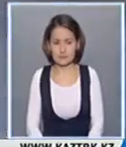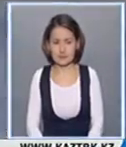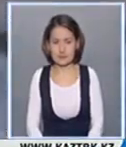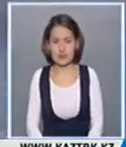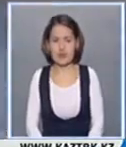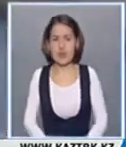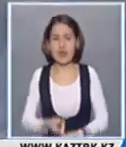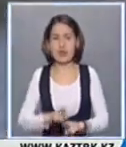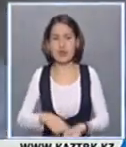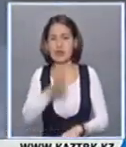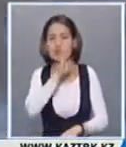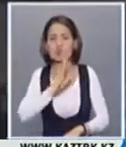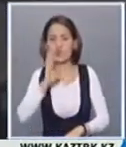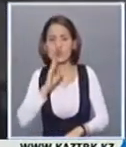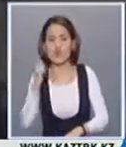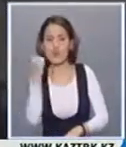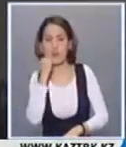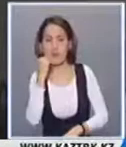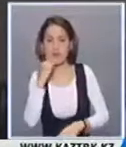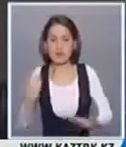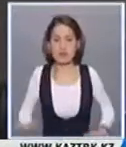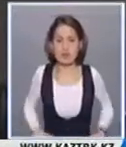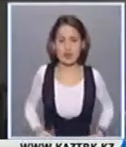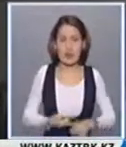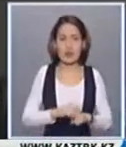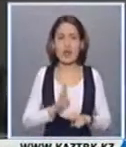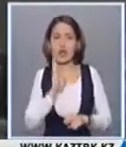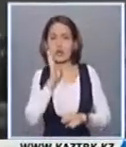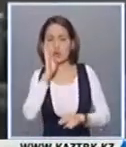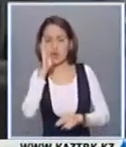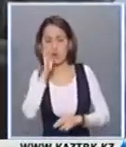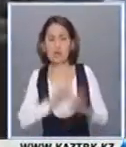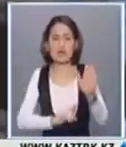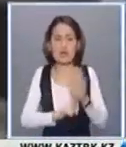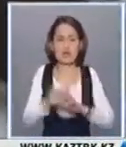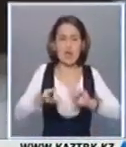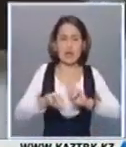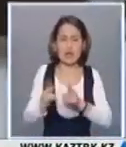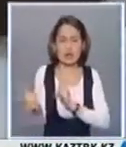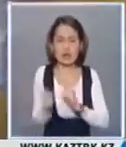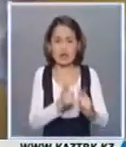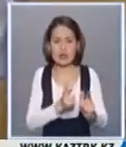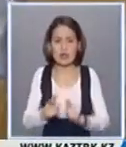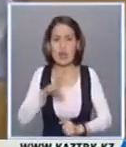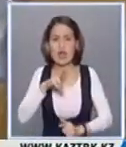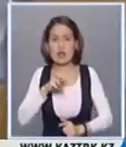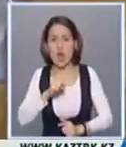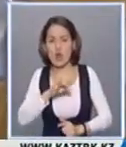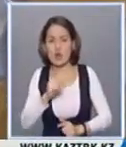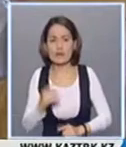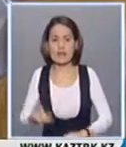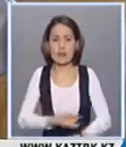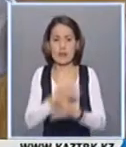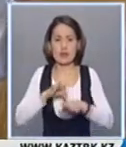Оразгүл Ескендірқызы мәскеулік қазақ, өнегелі отанасы бүгін таңертеңнен бастап ас үйден шықпай Наурызға дайындалып жүр. Бұл үйде